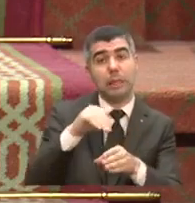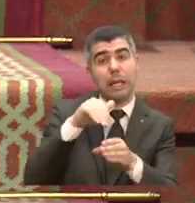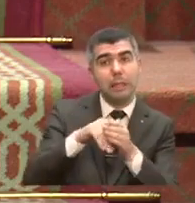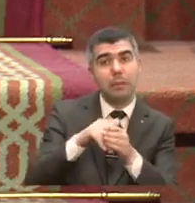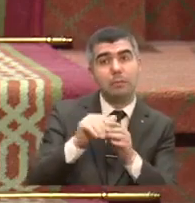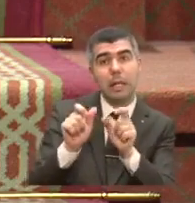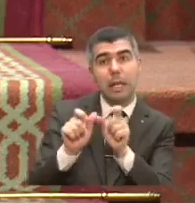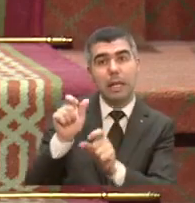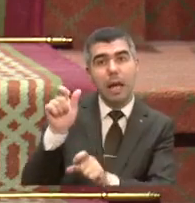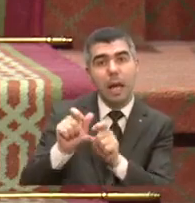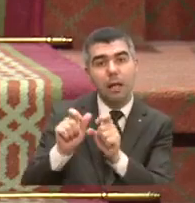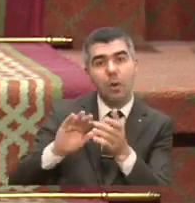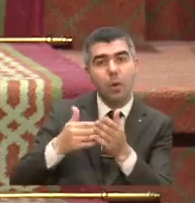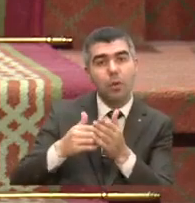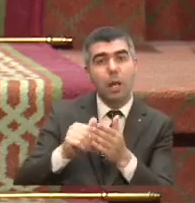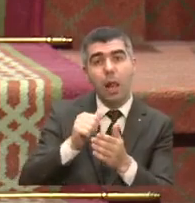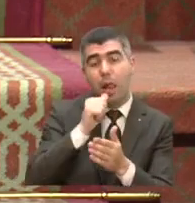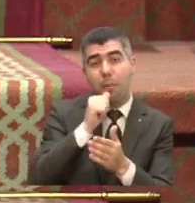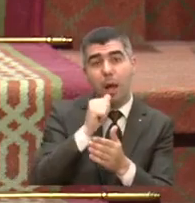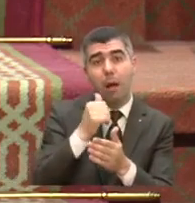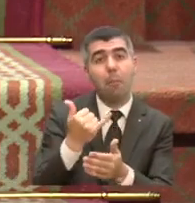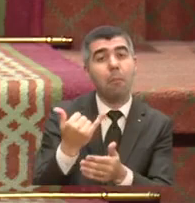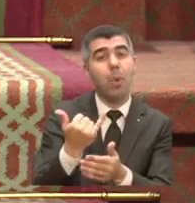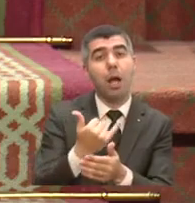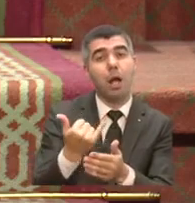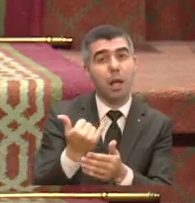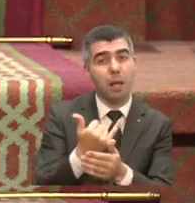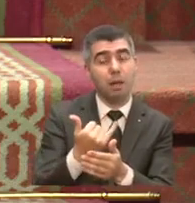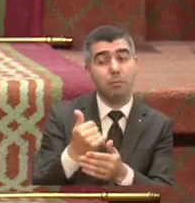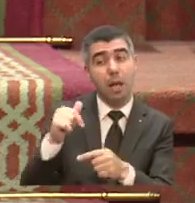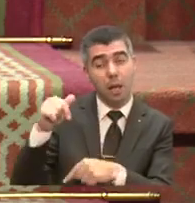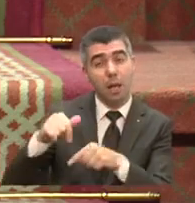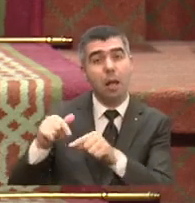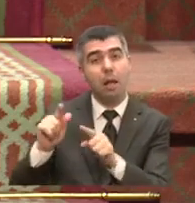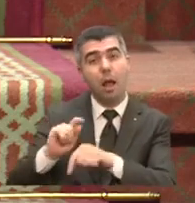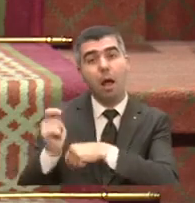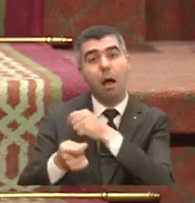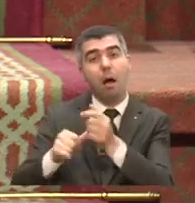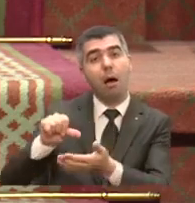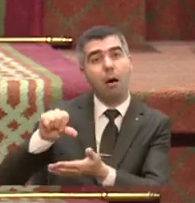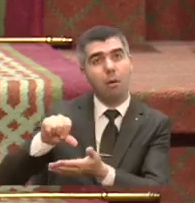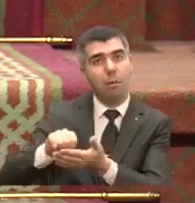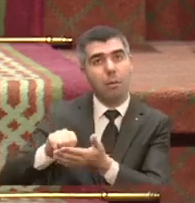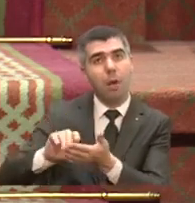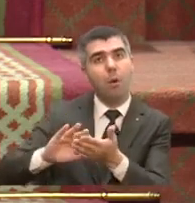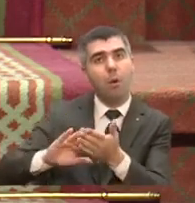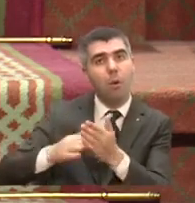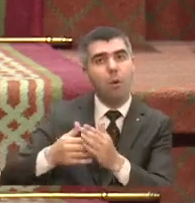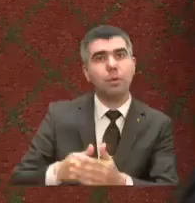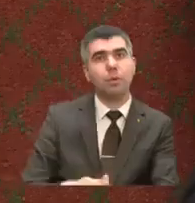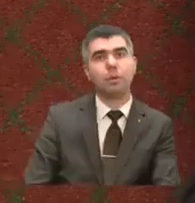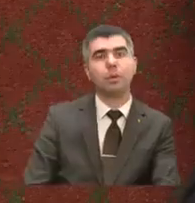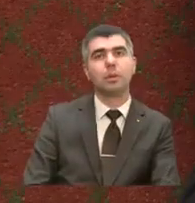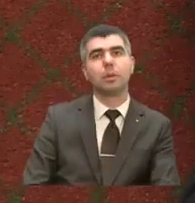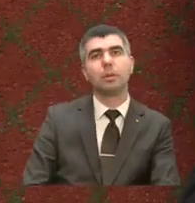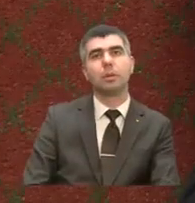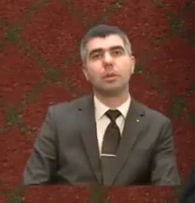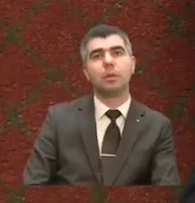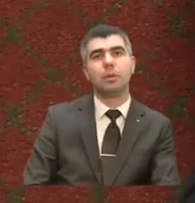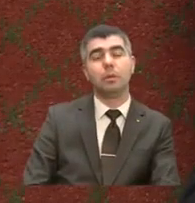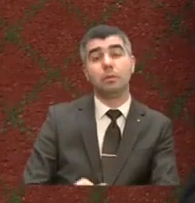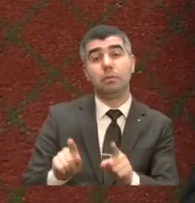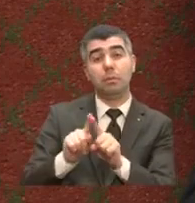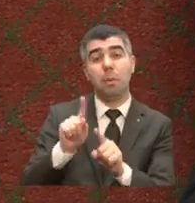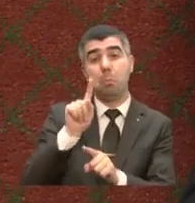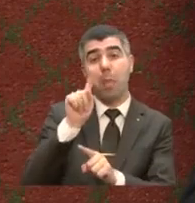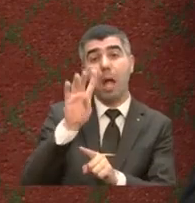يخص الأمن المائي الذي أصبح يهدد ساكنة العالم القروي بالدرجة الأولى. وبالرغم من توفر المغرب على 140